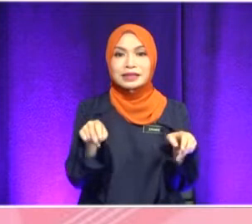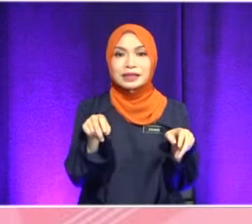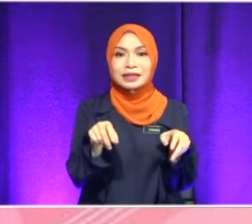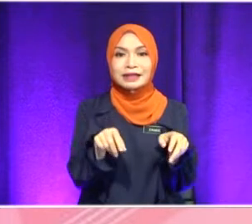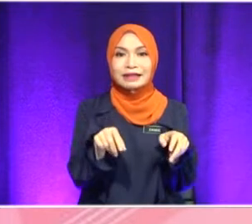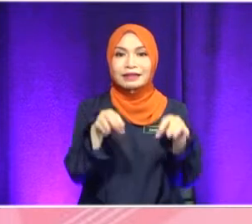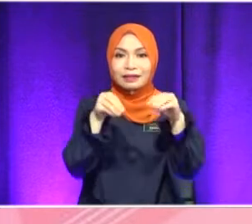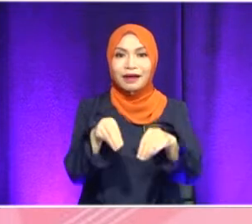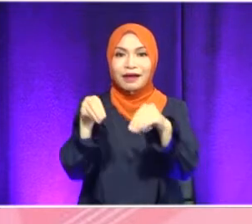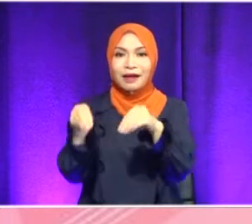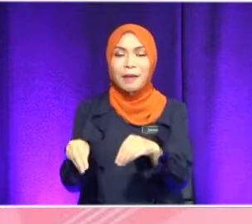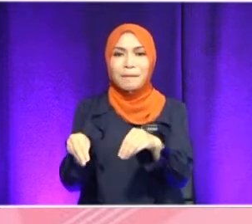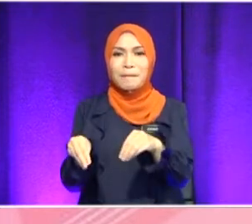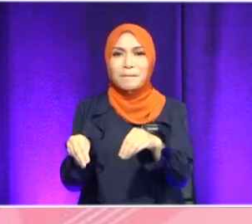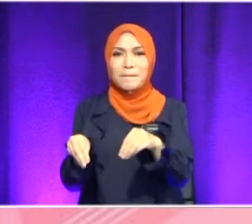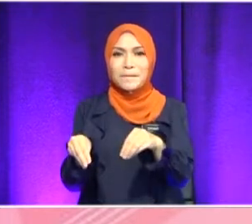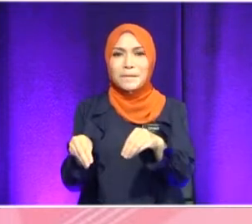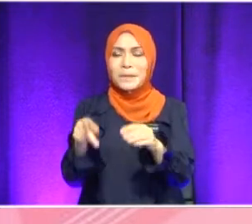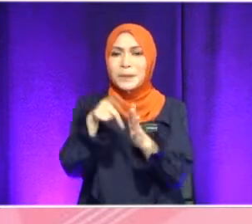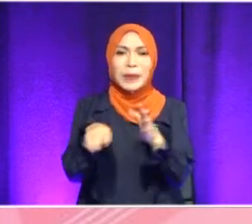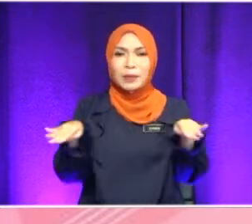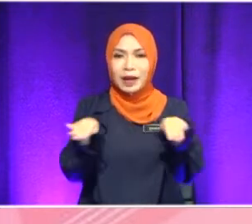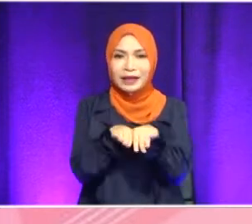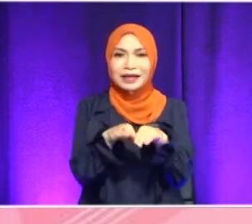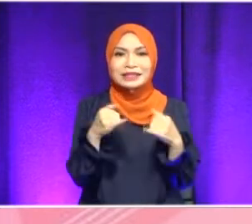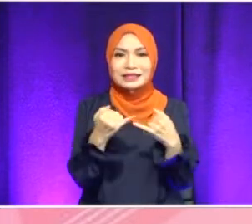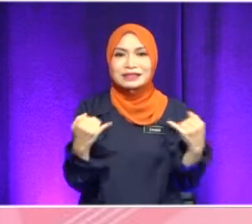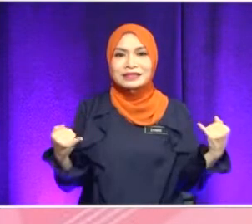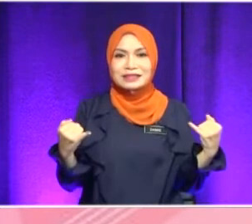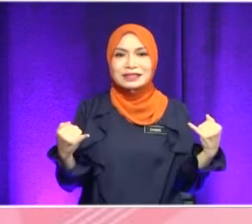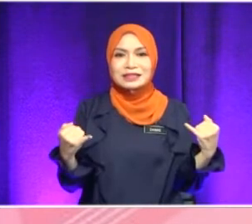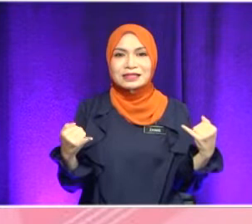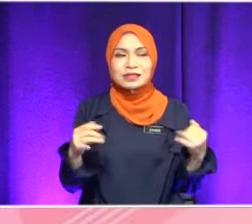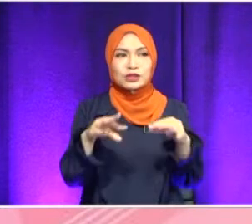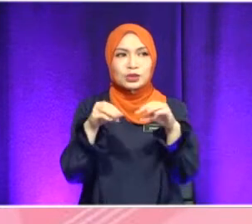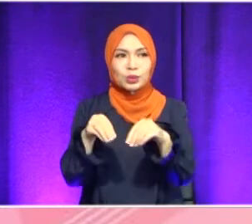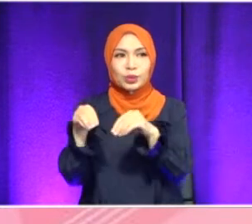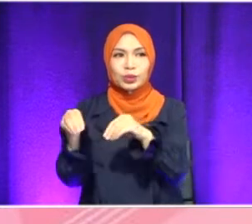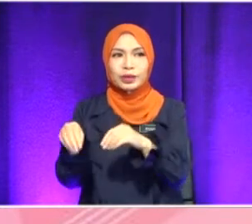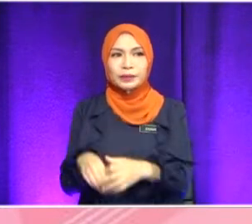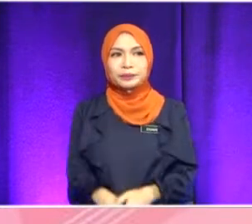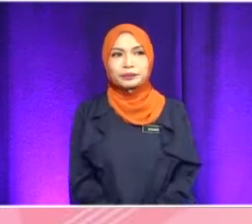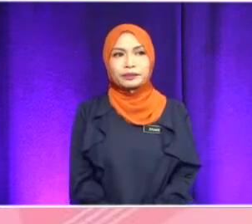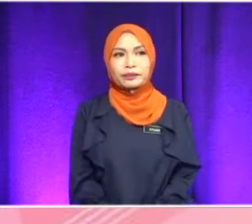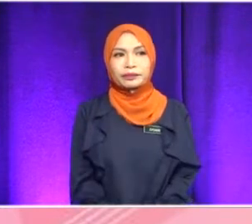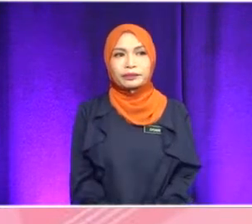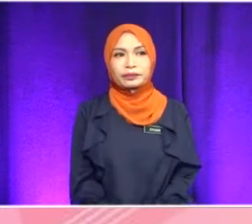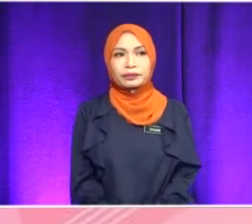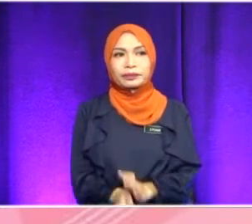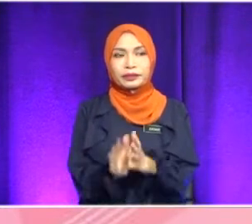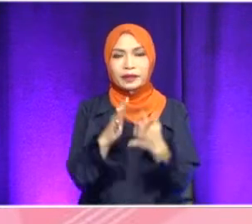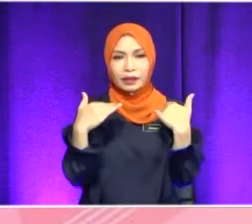seperti raja untuk menyelesaikan masalah tersebut oke apa tumbuhan-tumbuhan yang ada cadangkan so kita ada tiga jenis tumbuhan